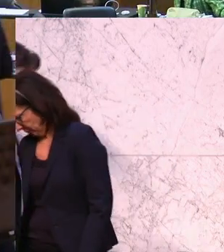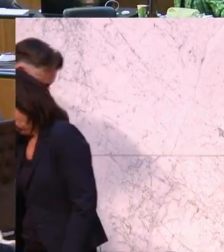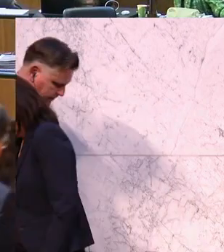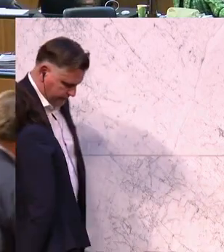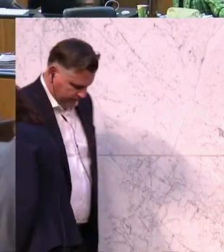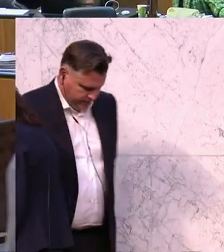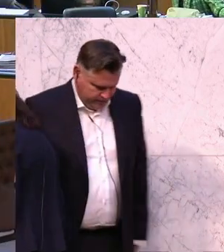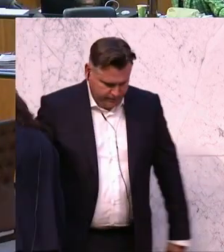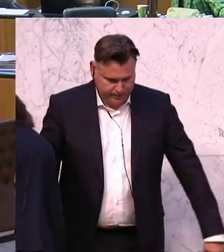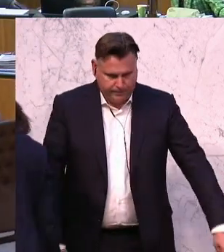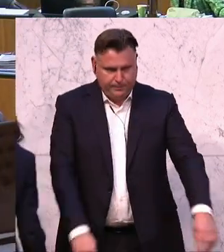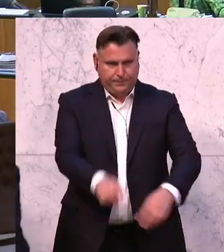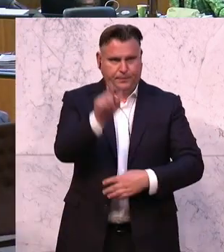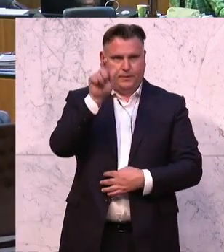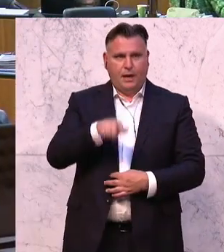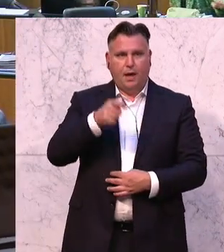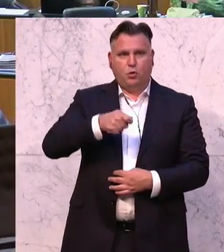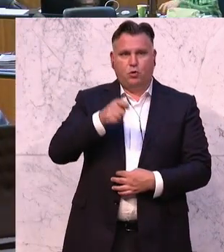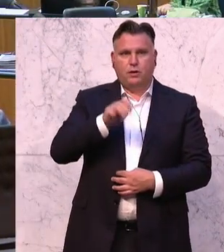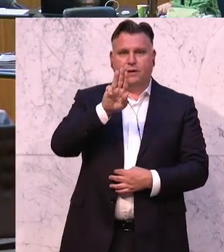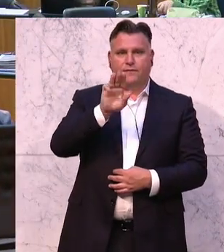um Zustimmung zum Budget. Man wolle